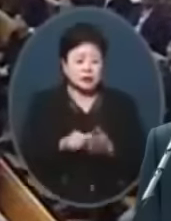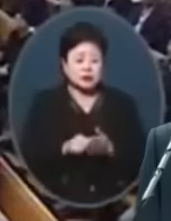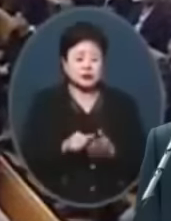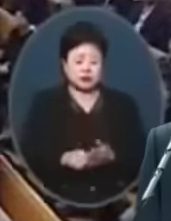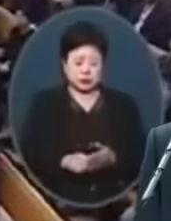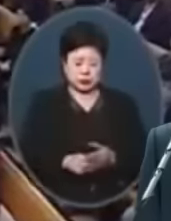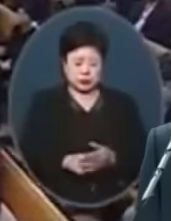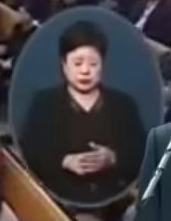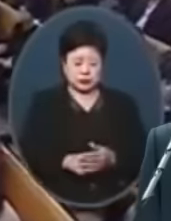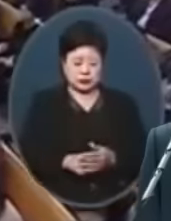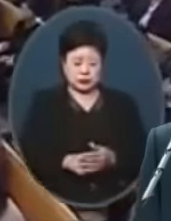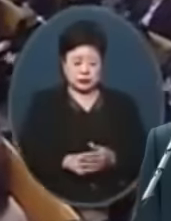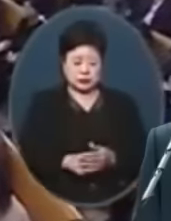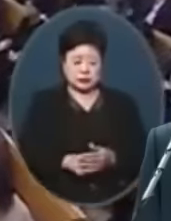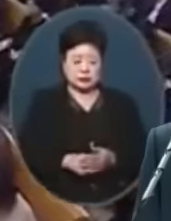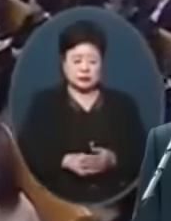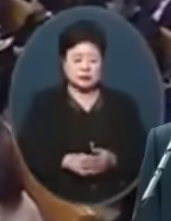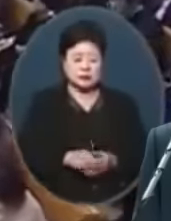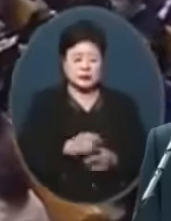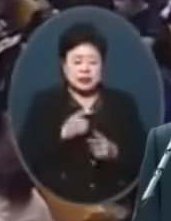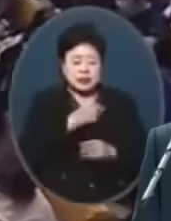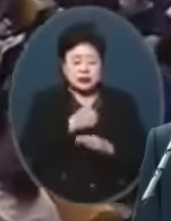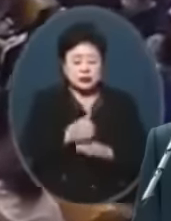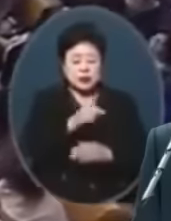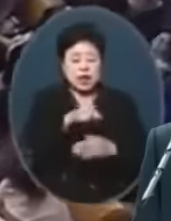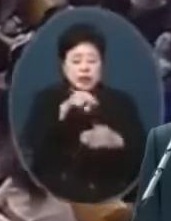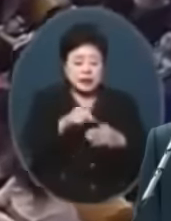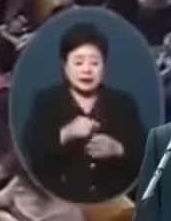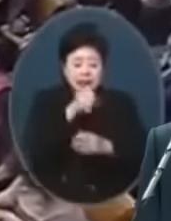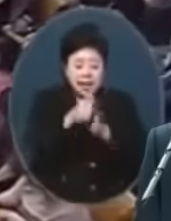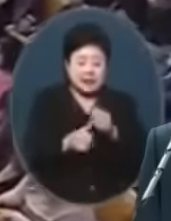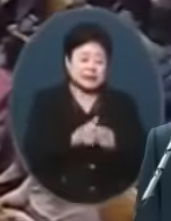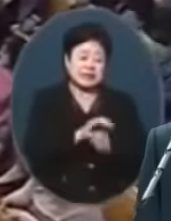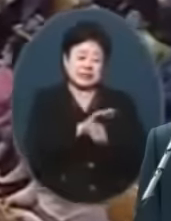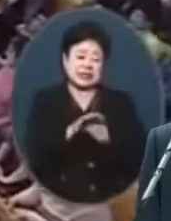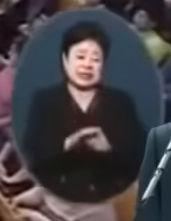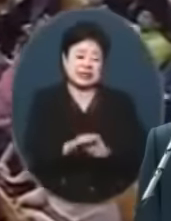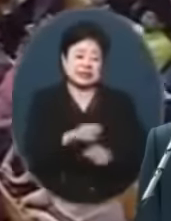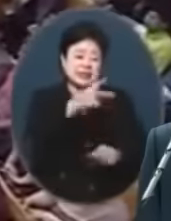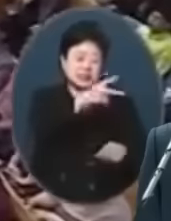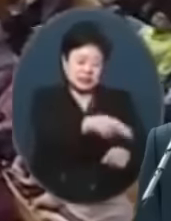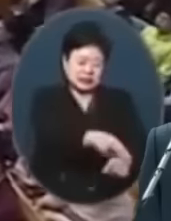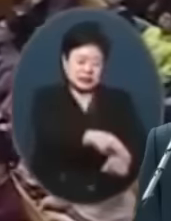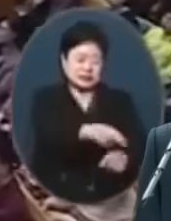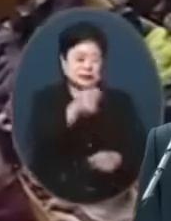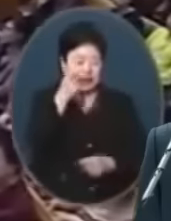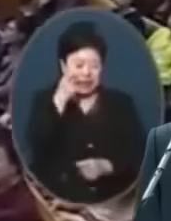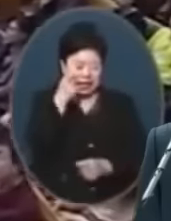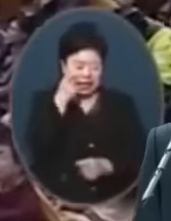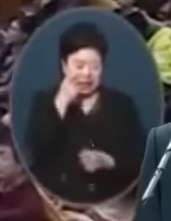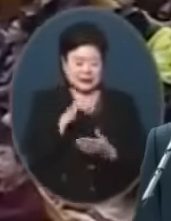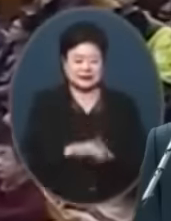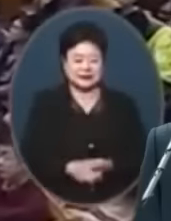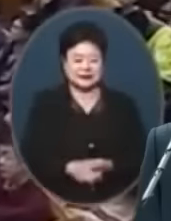어떤 피조물이라도 우리를 우리 주 그리스도 예수 안에 있는 하나님의 사랑에서 끊을 수 없으리라.